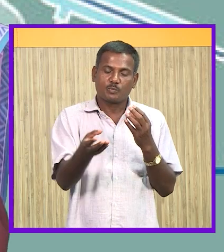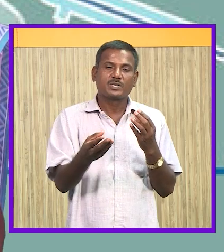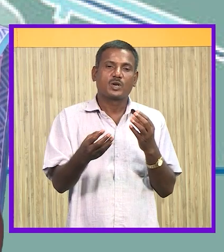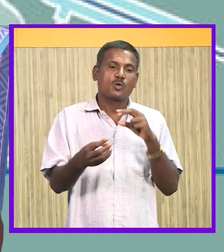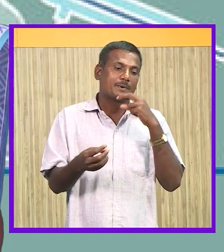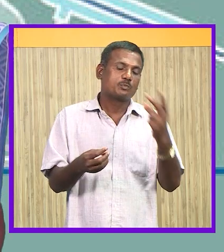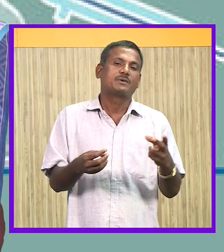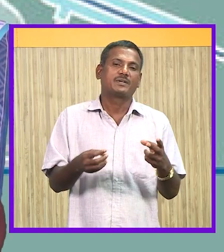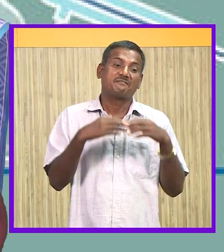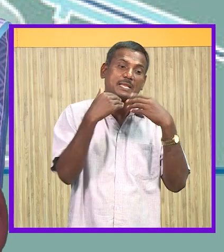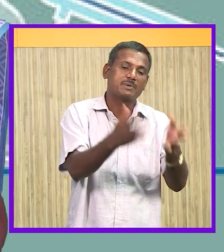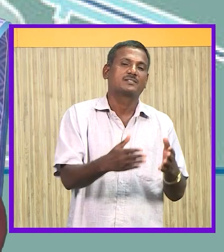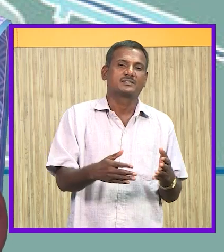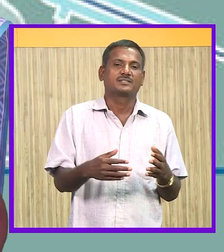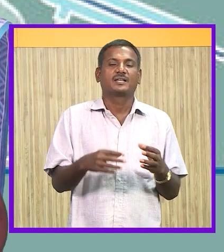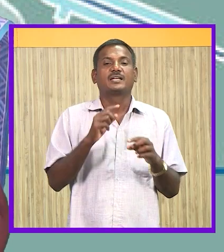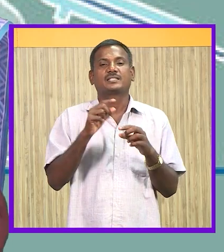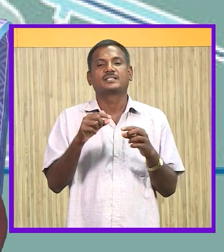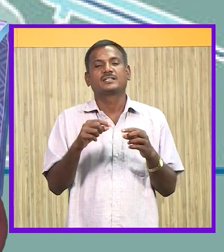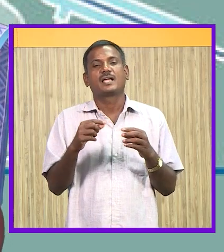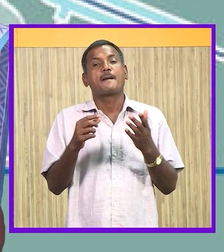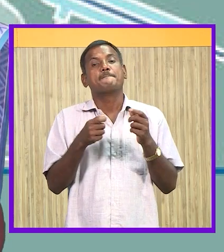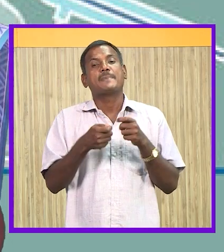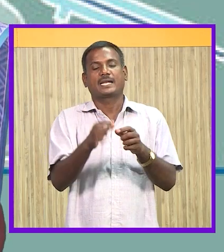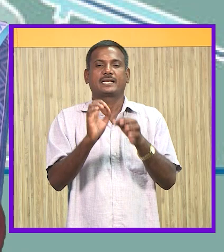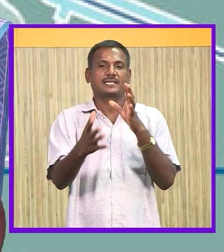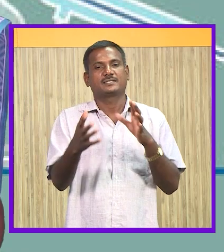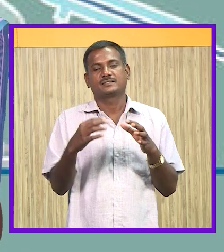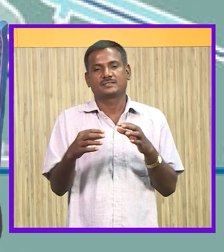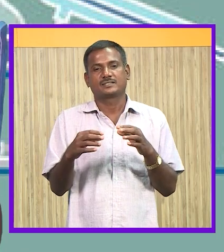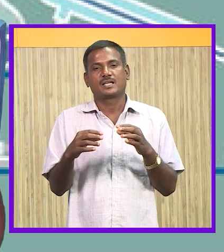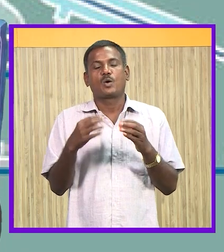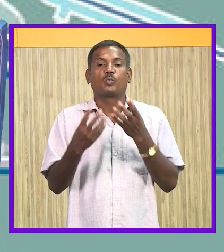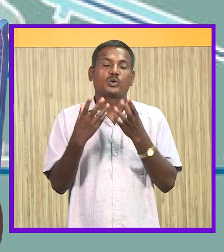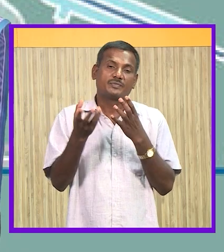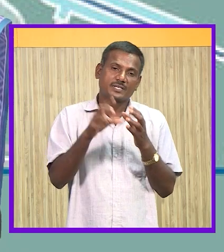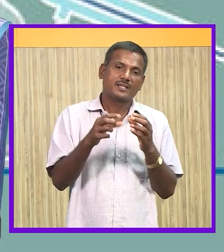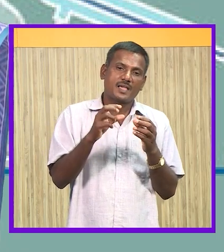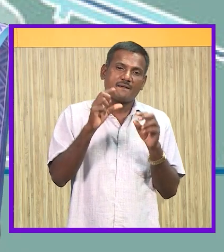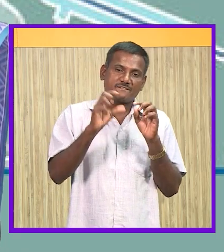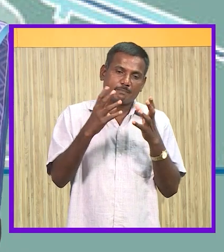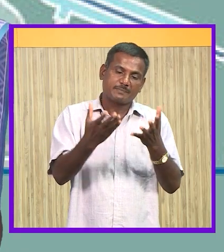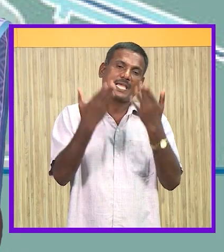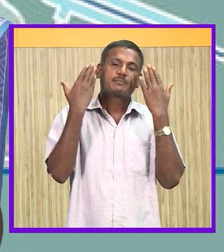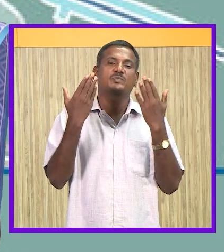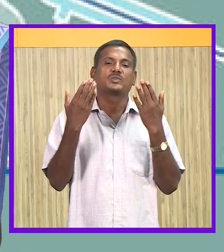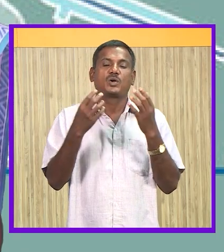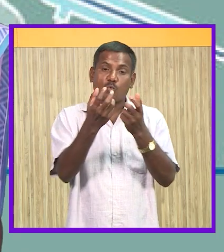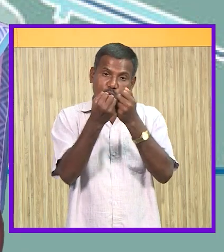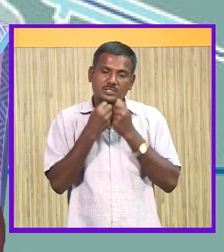வெப்ப உமிழ் மாற்றம். எடுத்துக்காட்டு, மரக்கட்டை எரிதல். ஒரு வினையில் வெப்பம் ஏற்றுக்கொள்ளப்பட்டால்